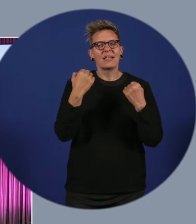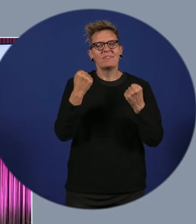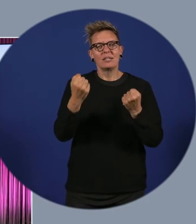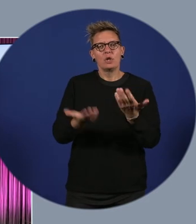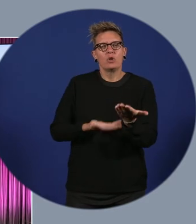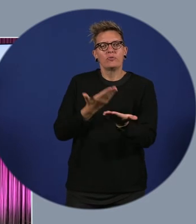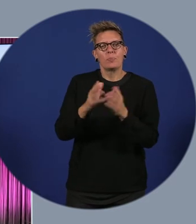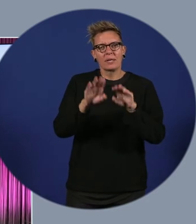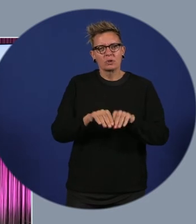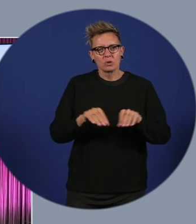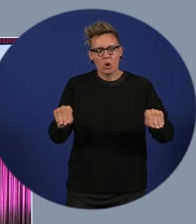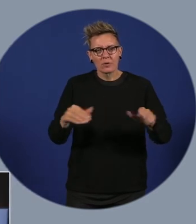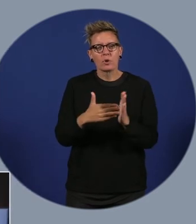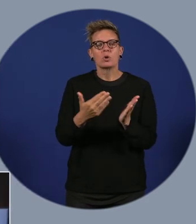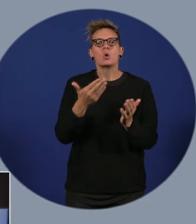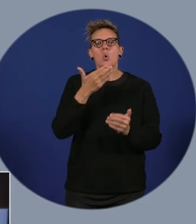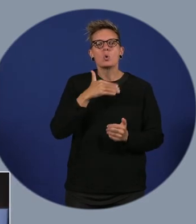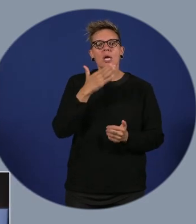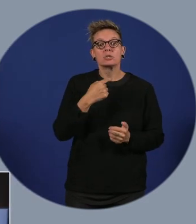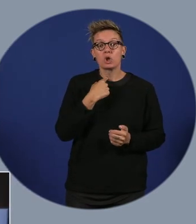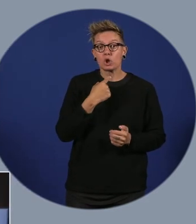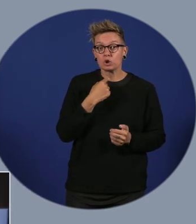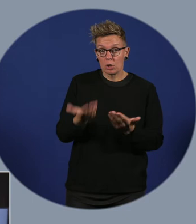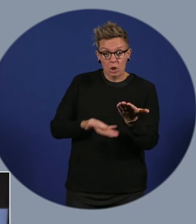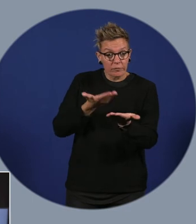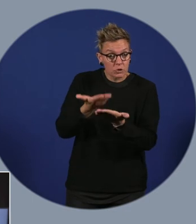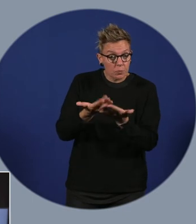ungas röst. Ungas röst. Görs det idag, tycker du?